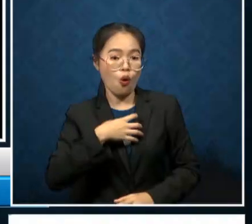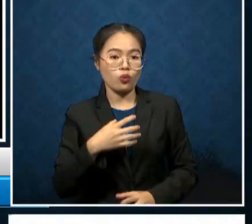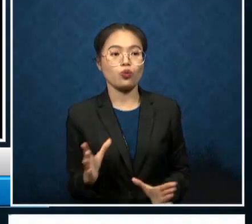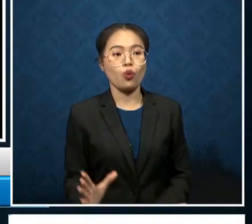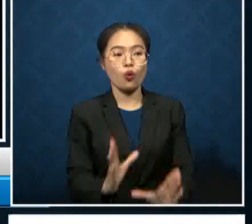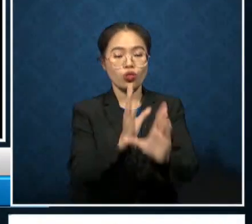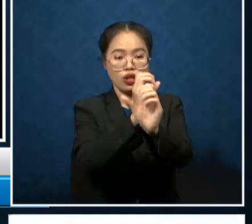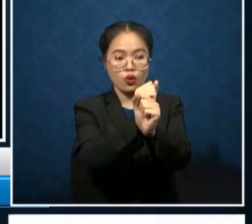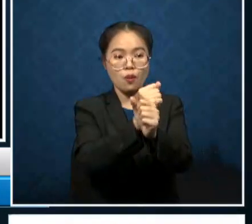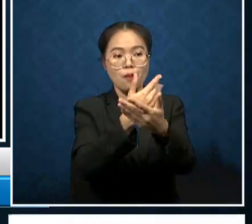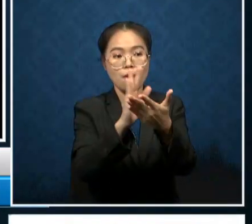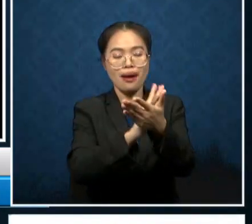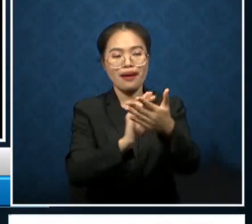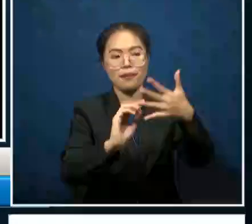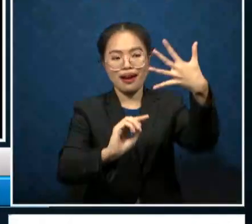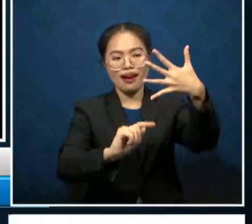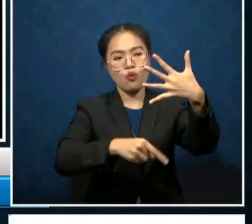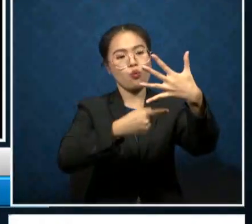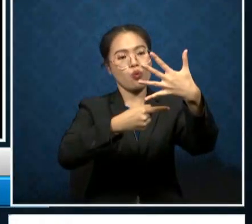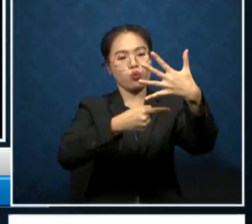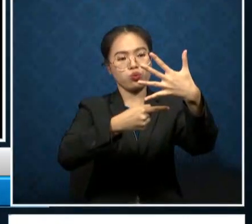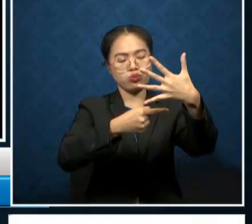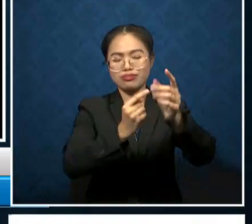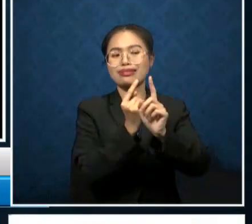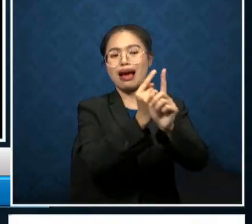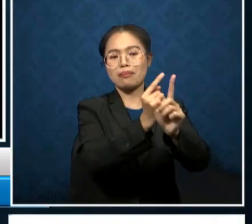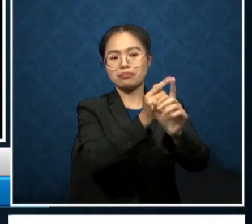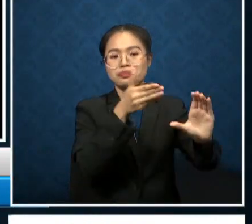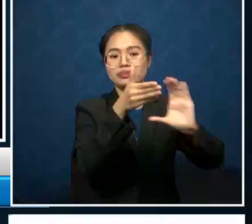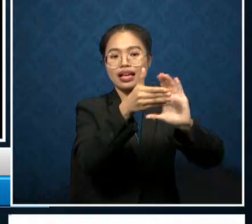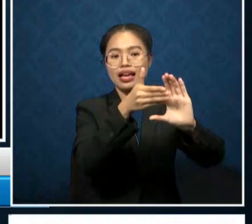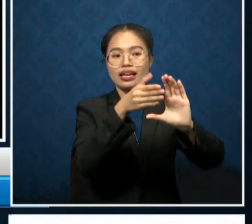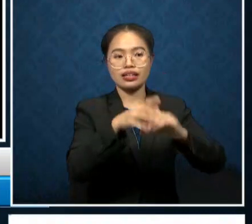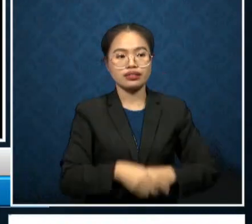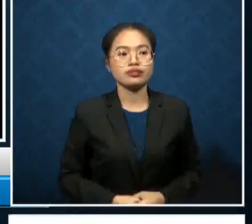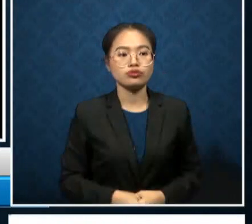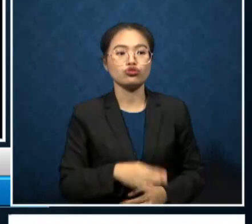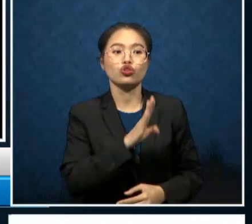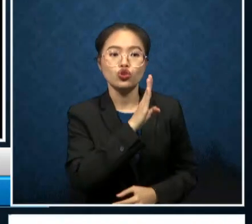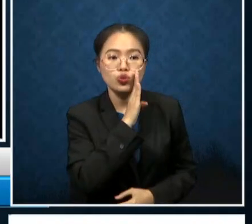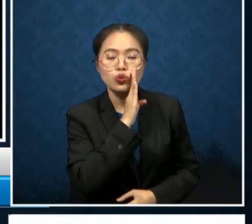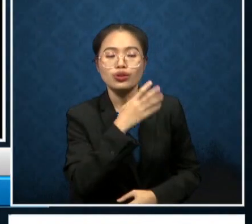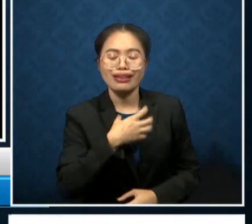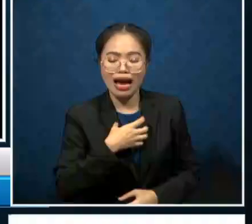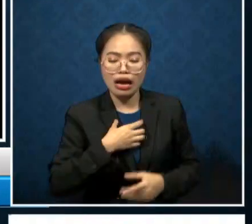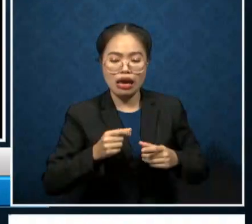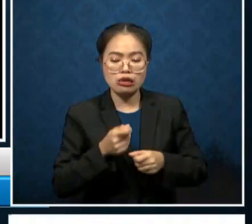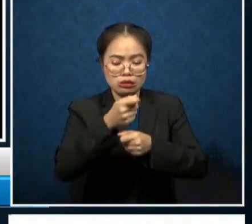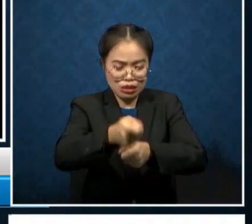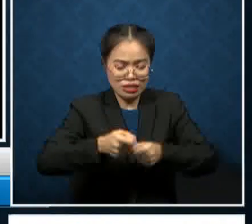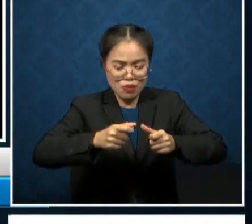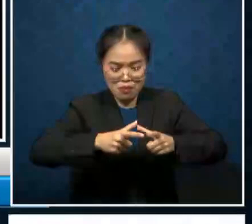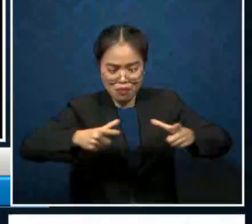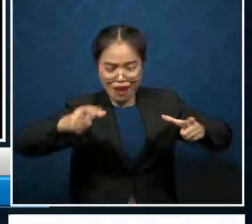นี้เป็น 5-6ประเด็นตามต่อไปนี้นะครับหากต้องการให้แบงใหญ่สัมฤทธิ์ผลแลทั้งทางปฏิบัติและสามารถ